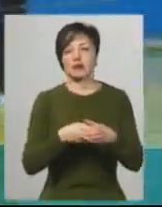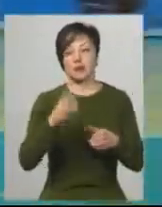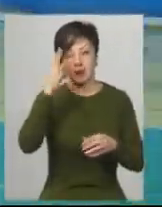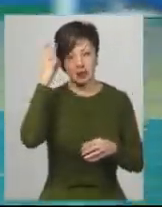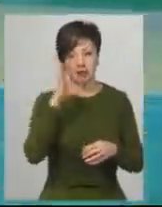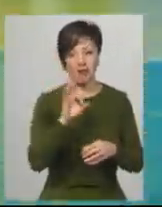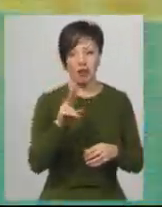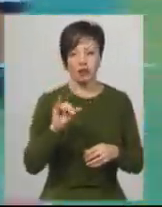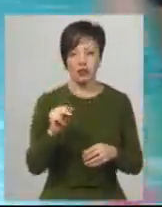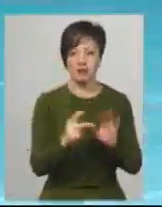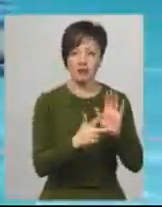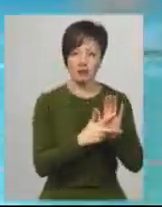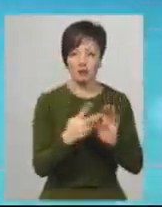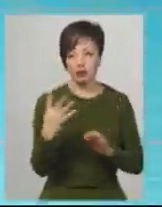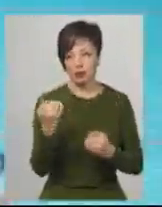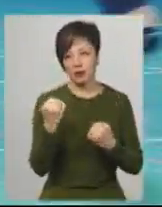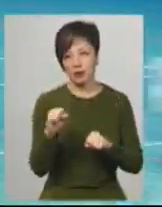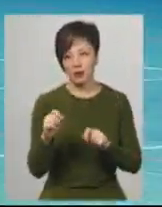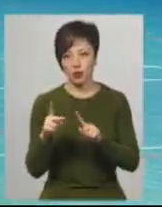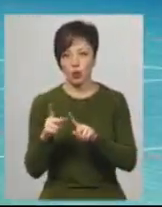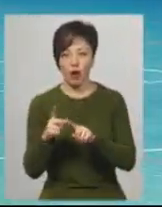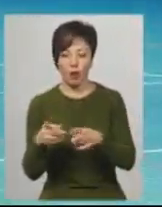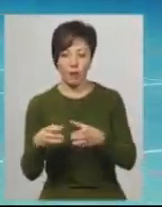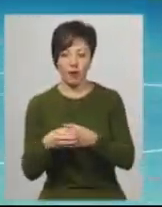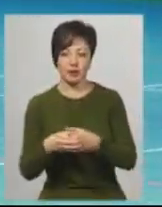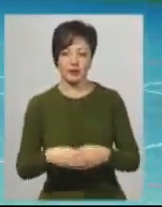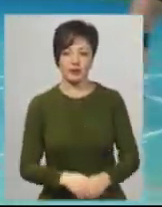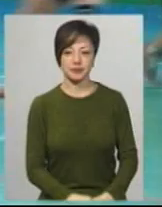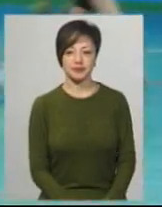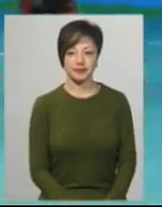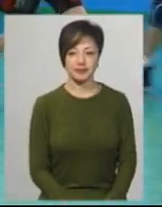Волочиська з рахунку 8-4 перемагає друга команда.